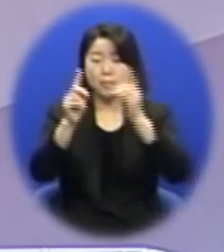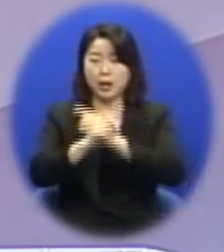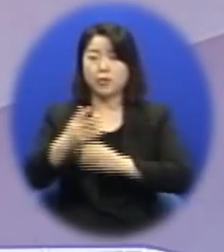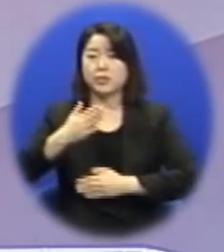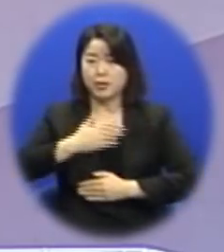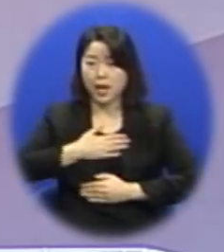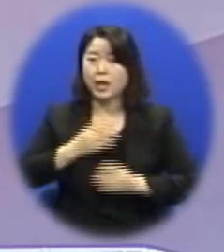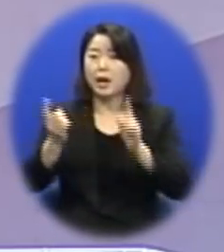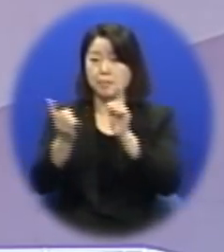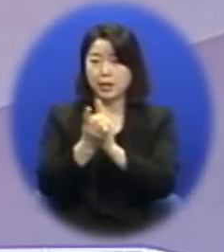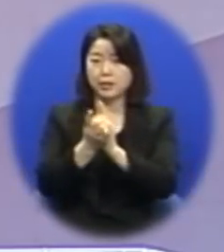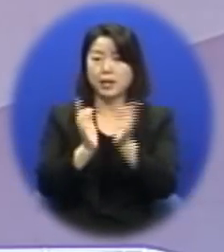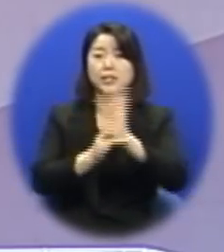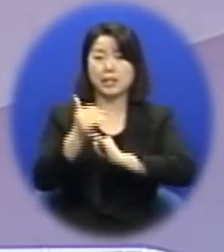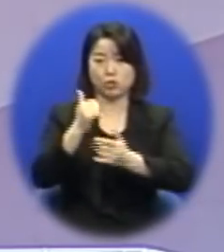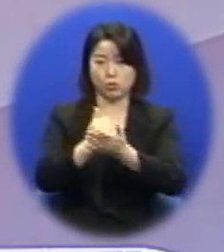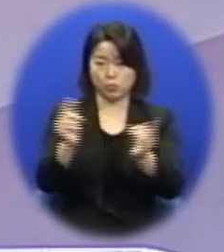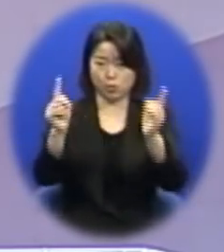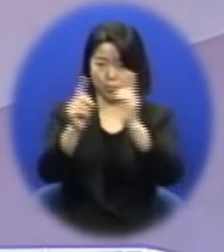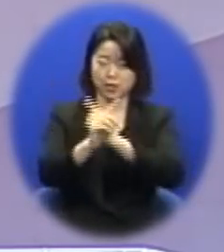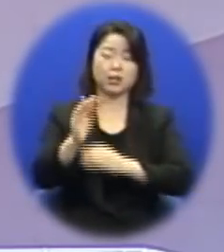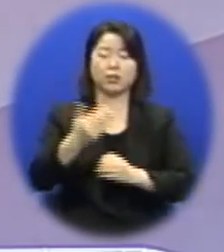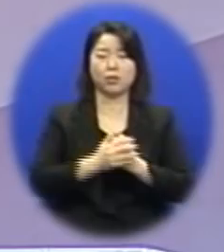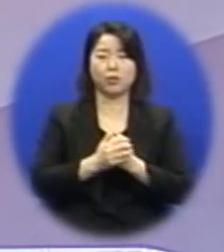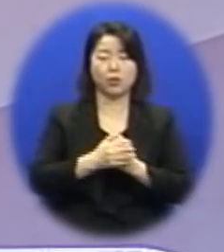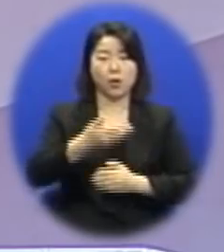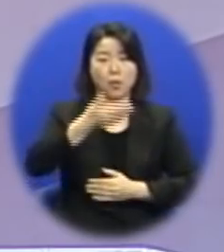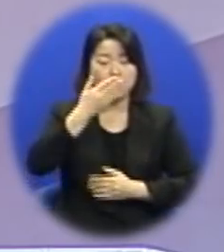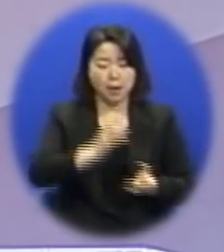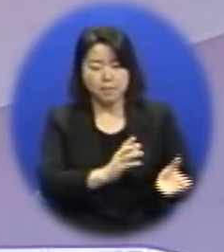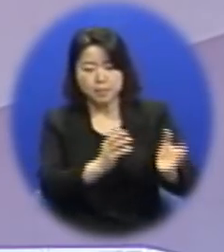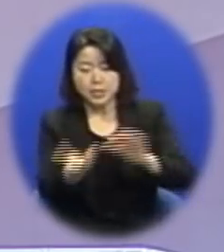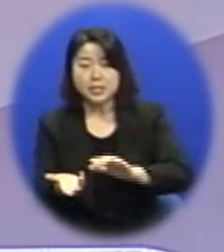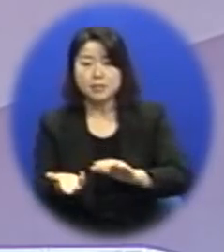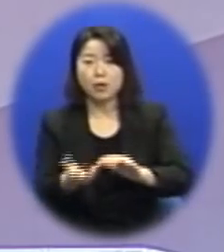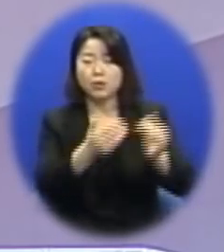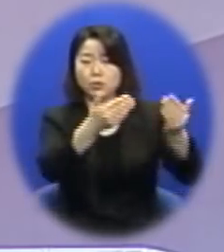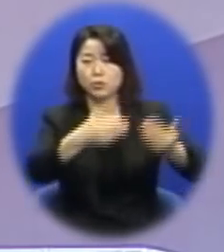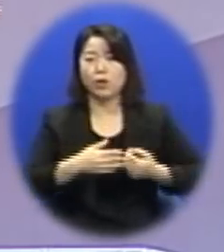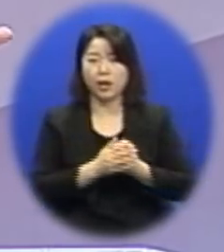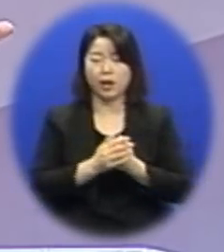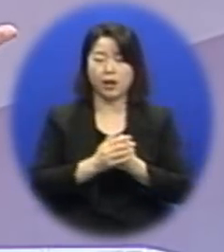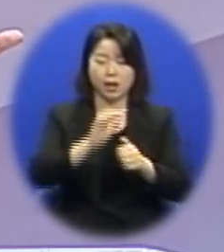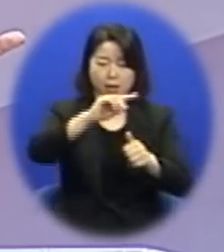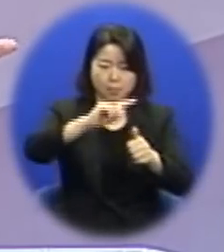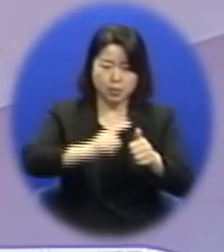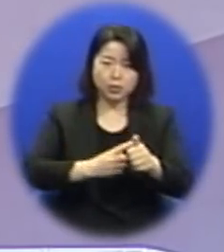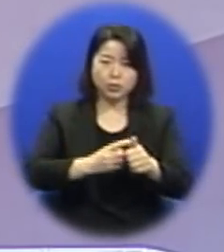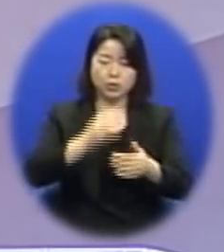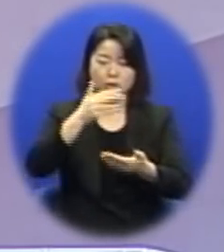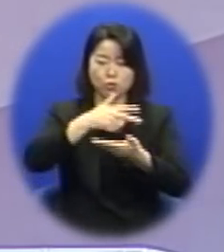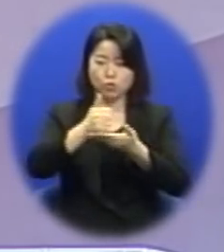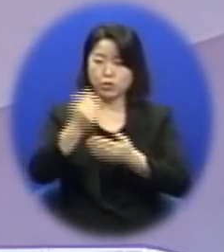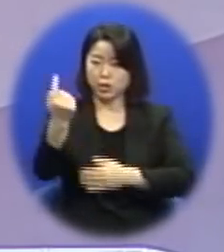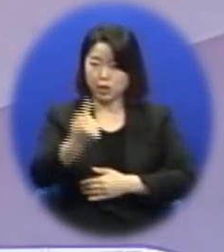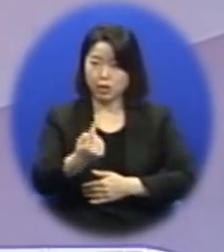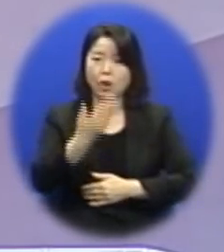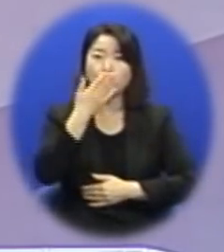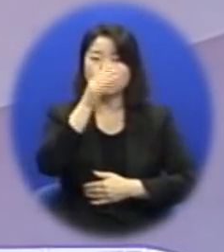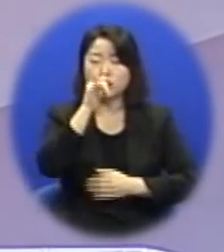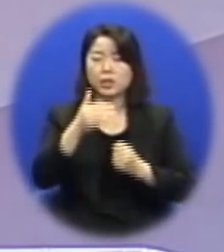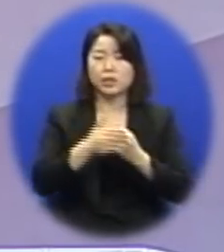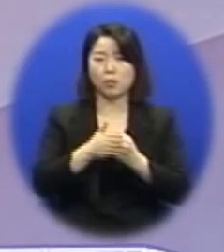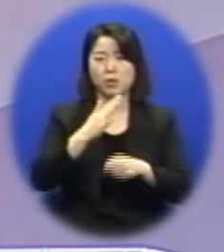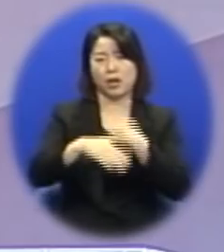그 한거요 여물통을 뒤집어야 비로소 주님께 나올 수 있겠기 때문에 하나님이